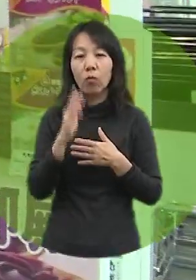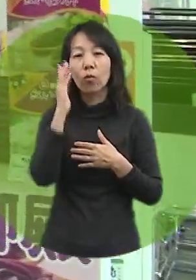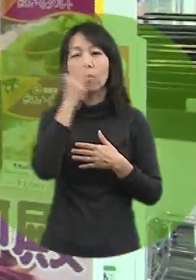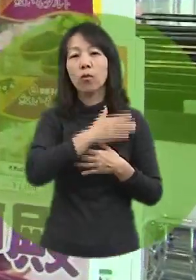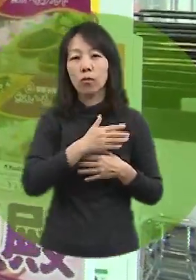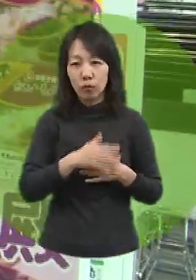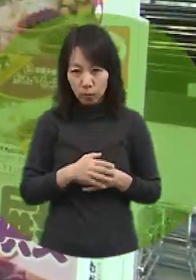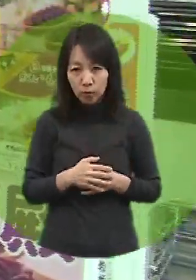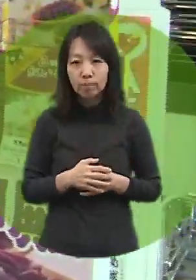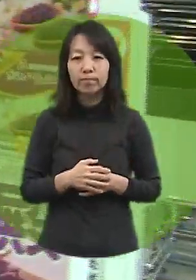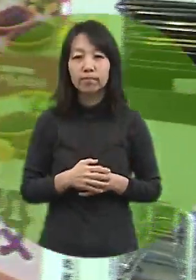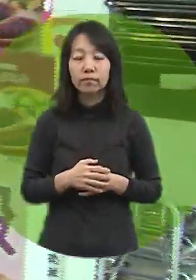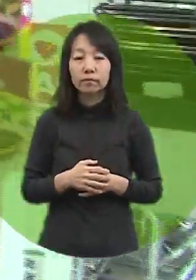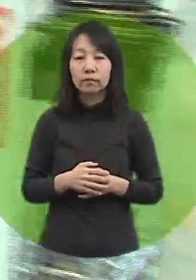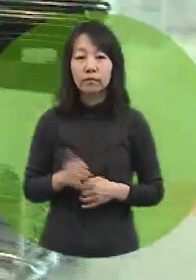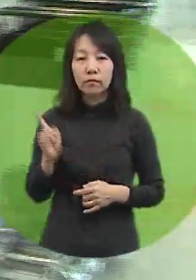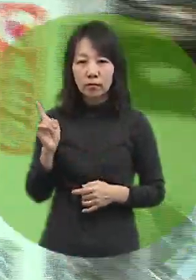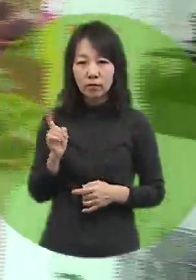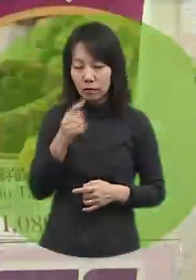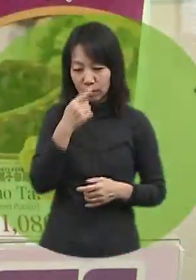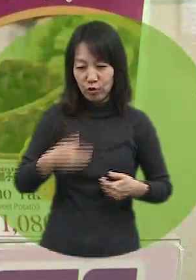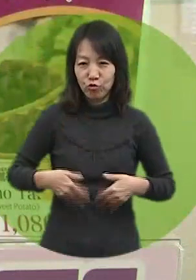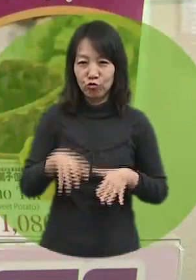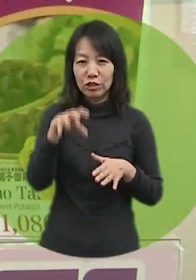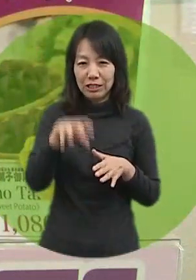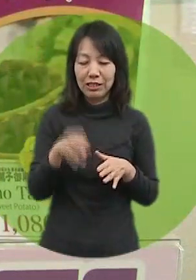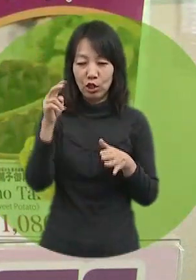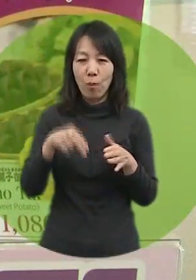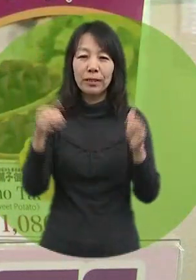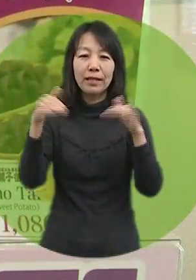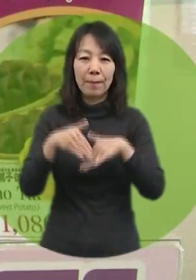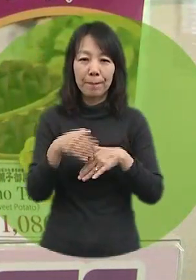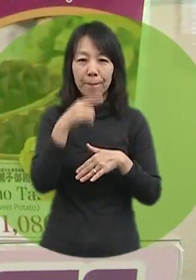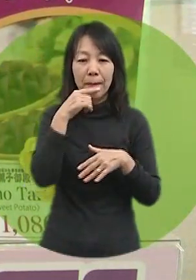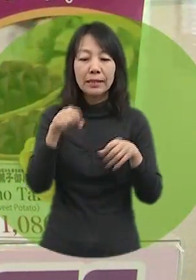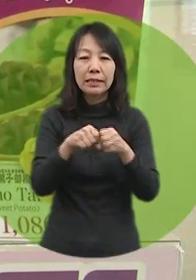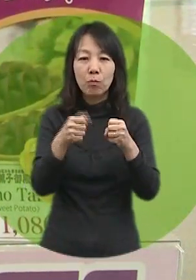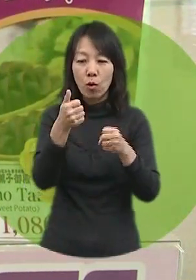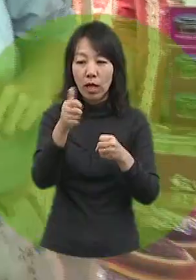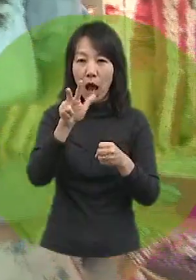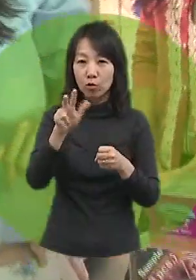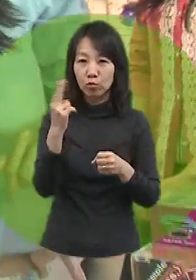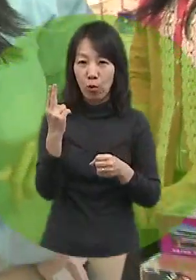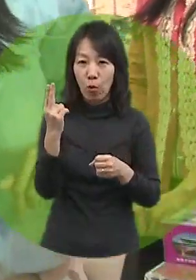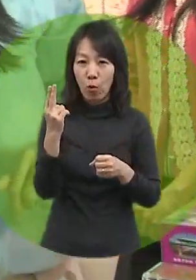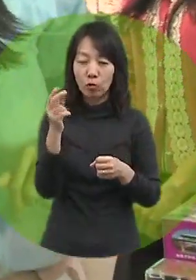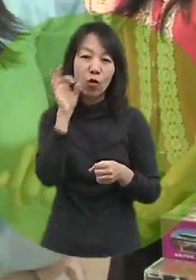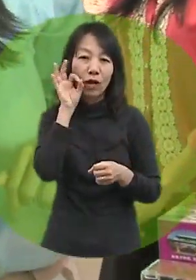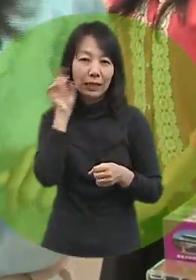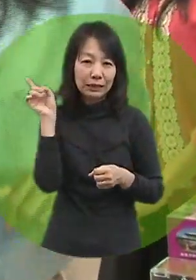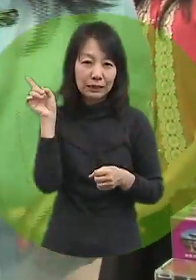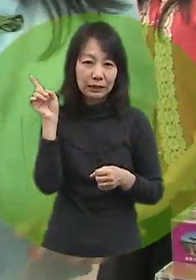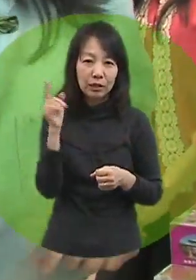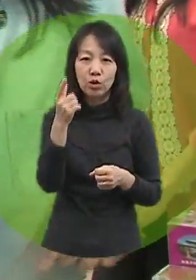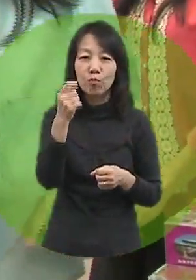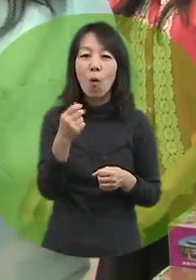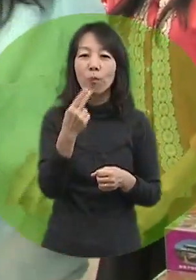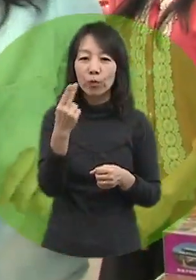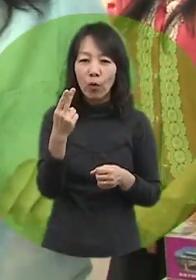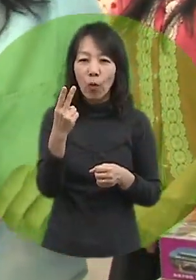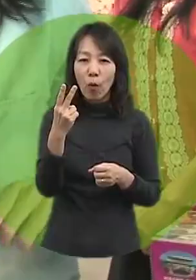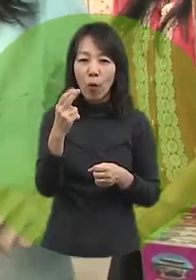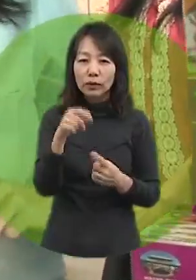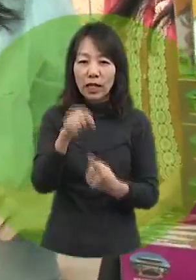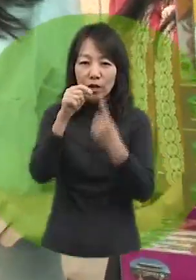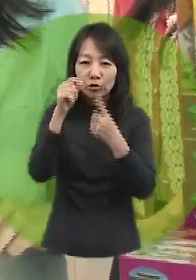ほら、これあれじゃないですか。我らが読谷の紅芋タルトじゃないですか。モンドセレクション金賞受